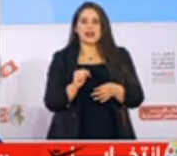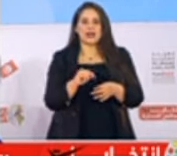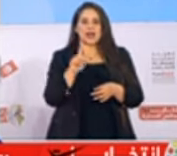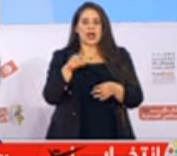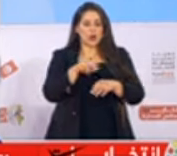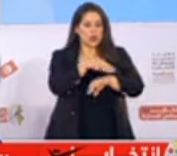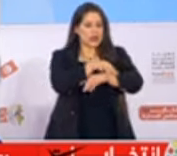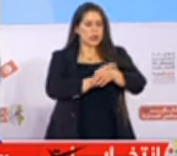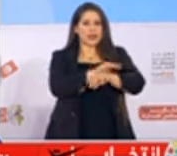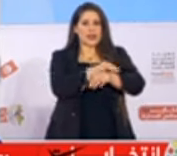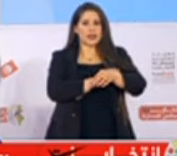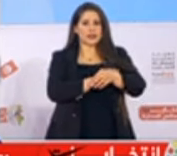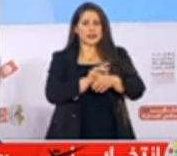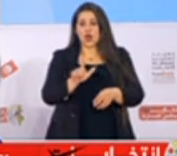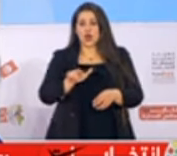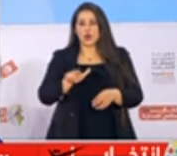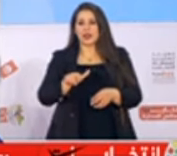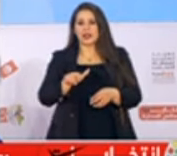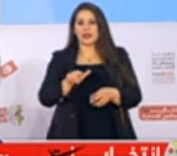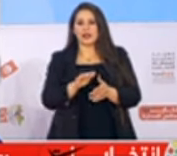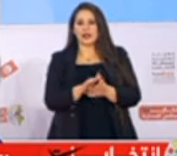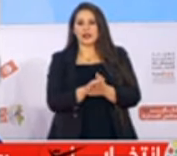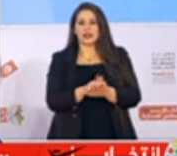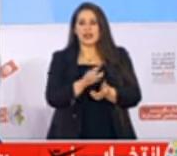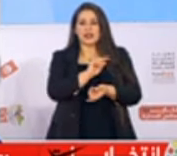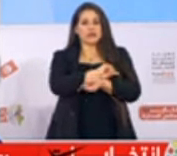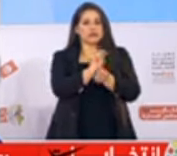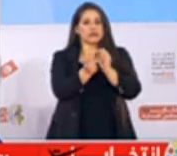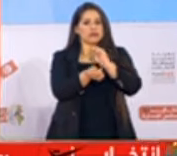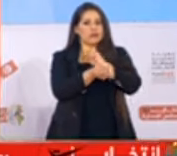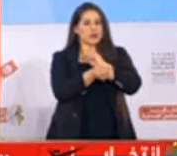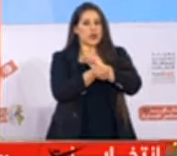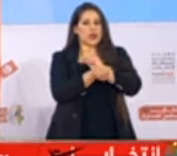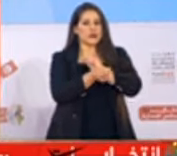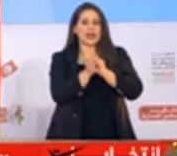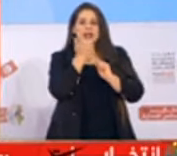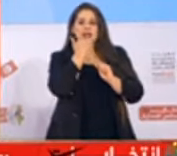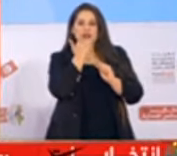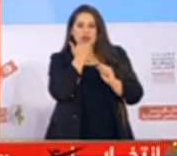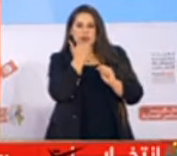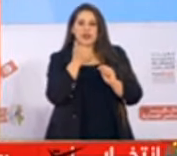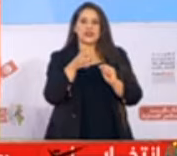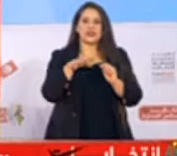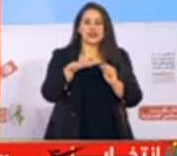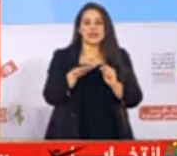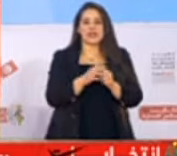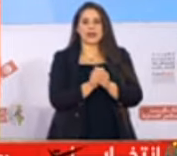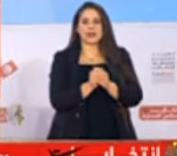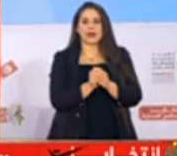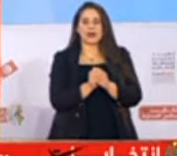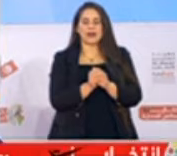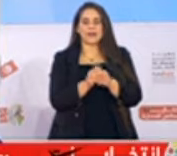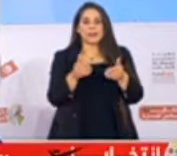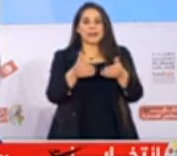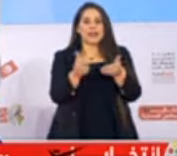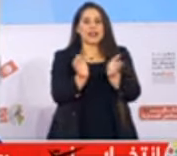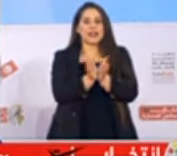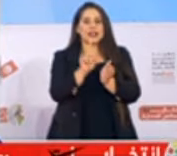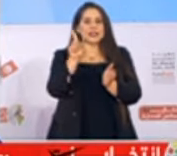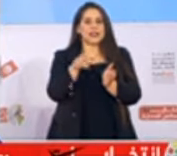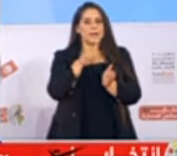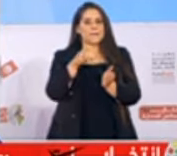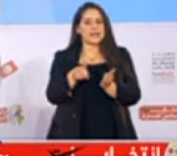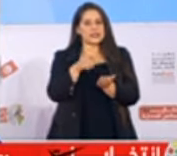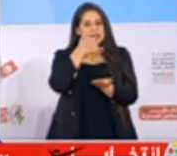كلما ثبت معناها هناك معناها مخالفة أو معناها شبهة جريمة، راهي الهيئة لن تتوانى